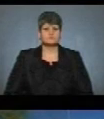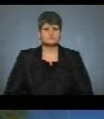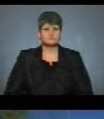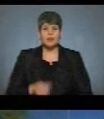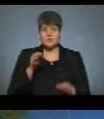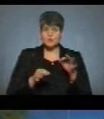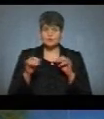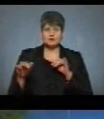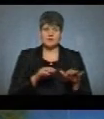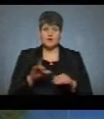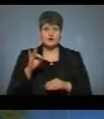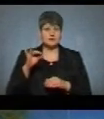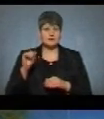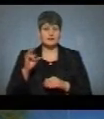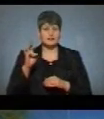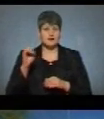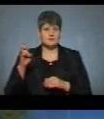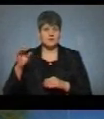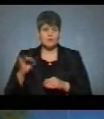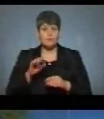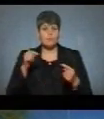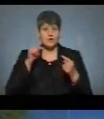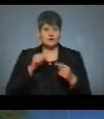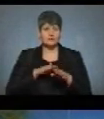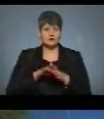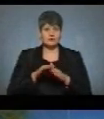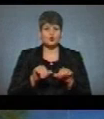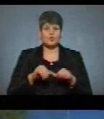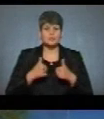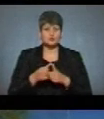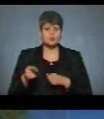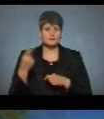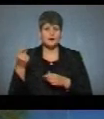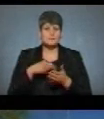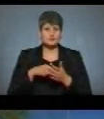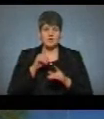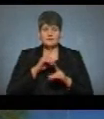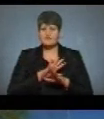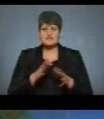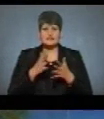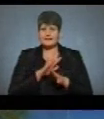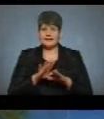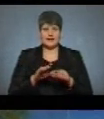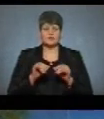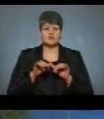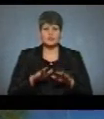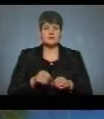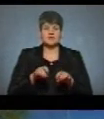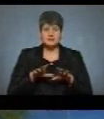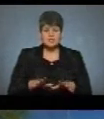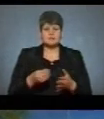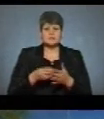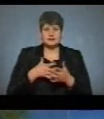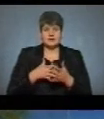Суд у справі Ростислава Небальського проти виконавчого комітету Тернопільської міської ради про визнання нечинним рішення про підвищення тарифів на проїзд у